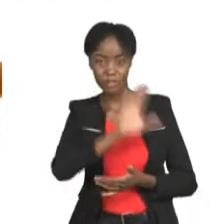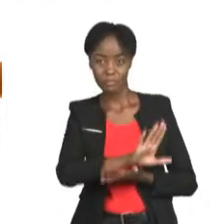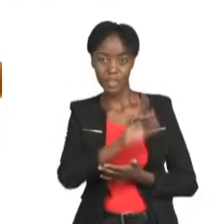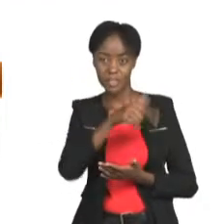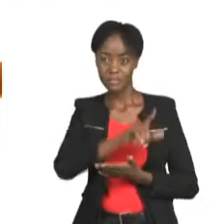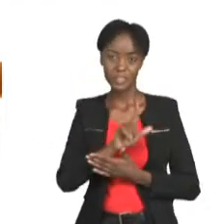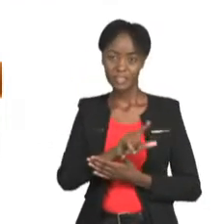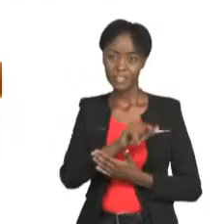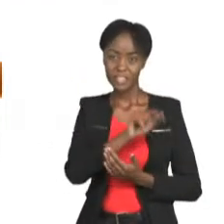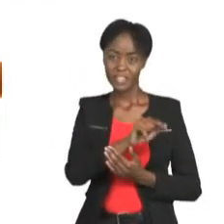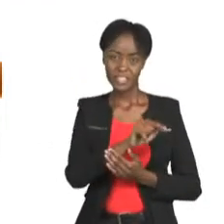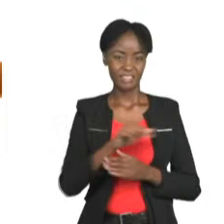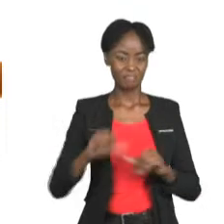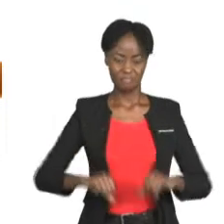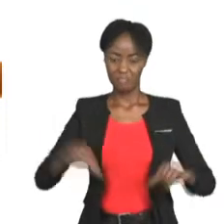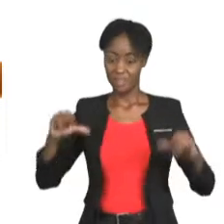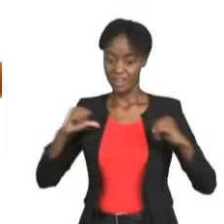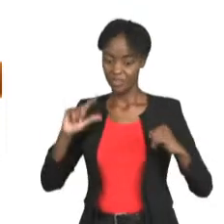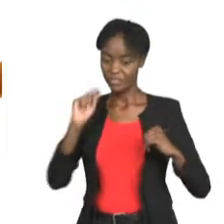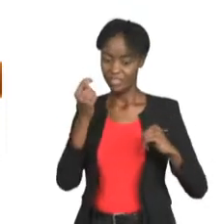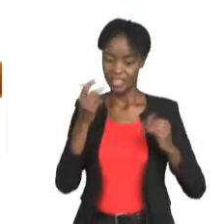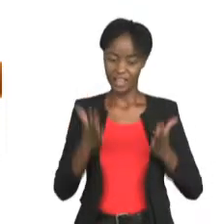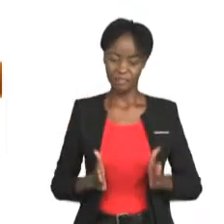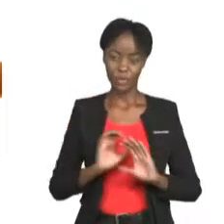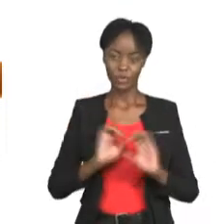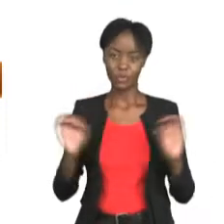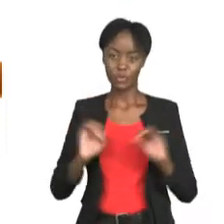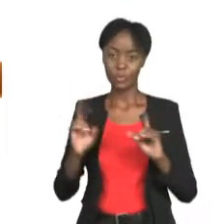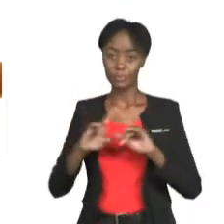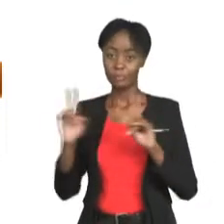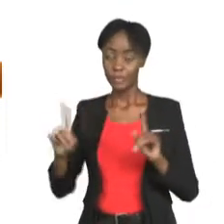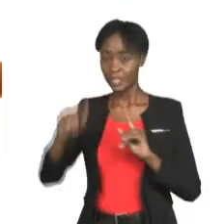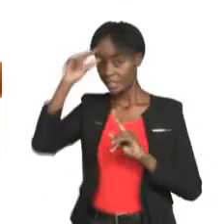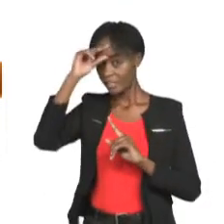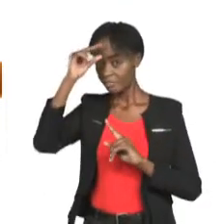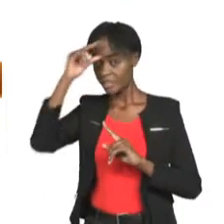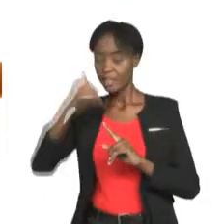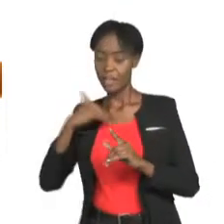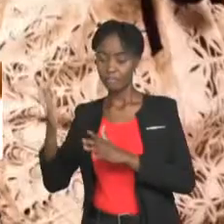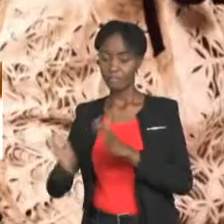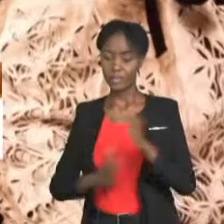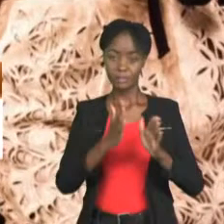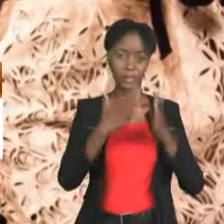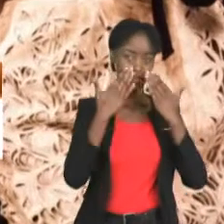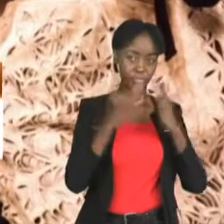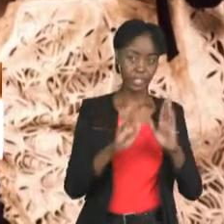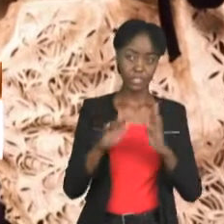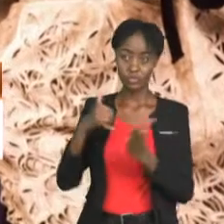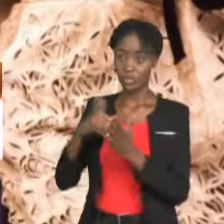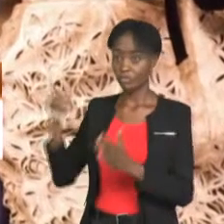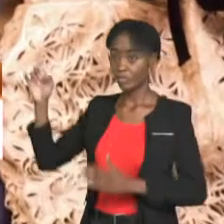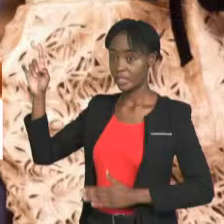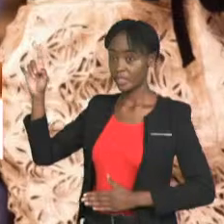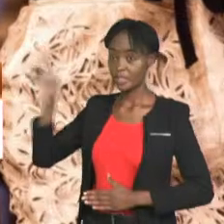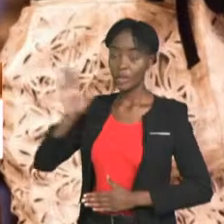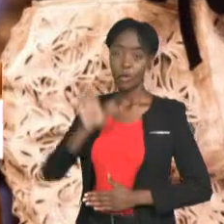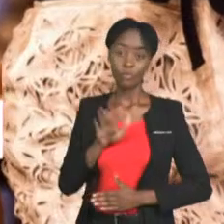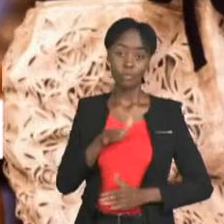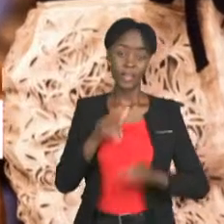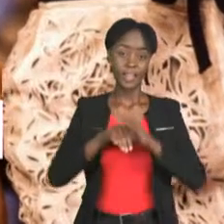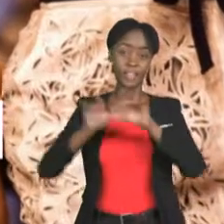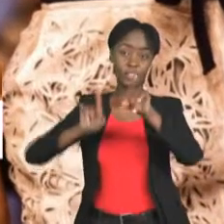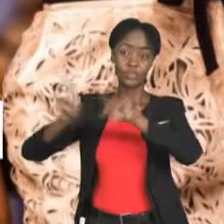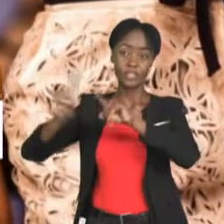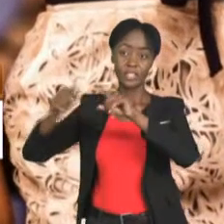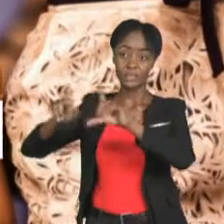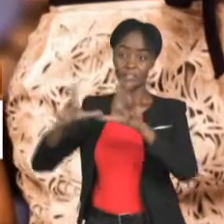kuwa Mkenya. Mapema mwezi huu serikali ilisema kwamba tayari mikakati ilikuwepo ya kumhusisha Campbell kwenye wizara ya utalii na